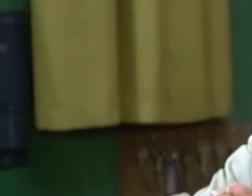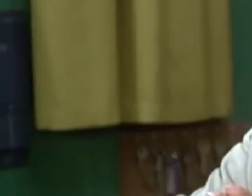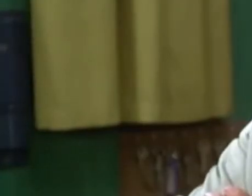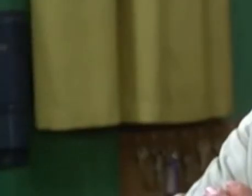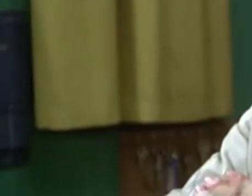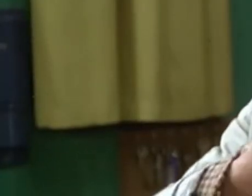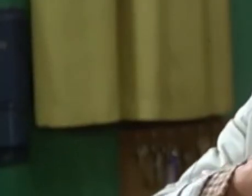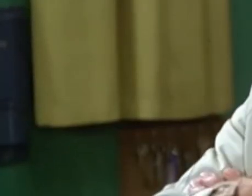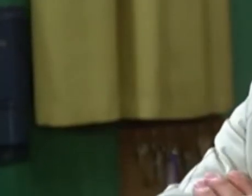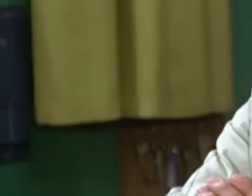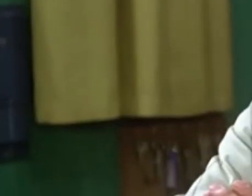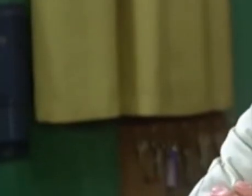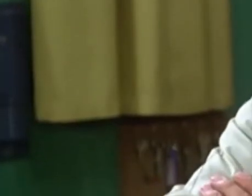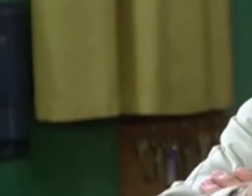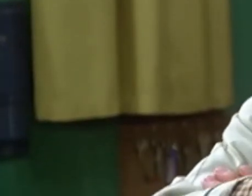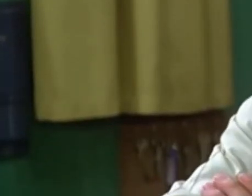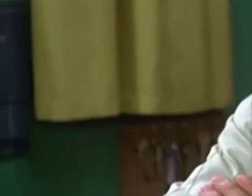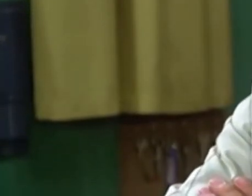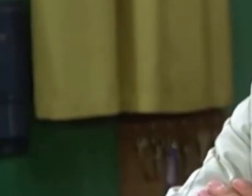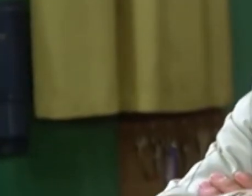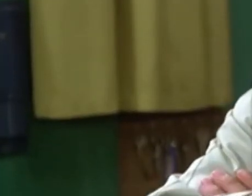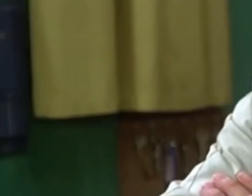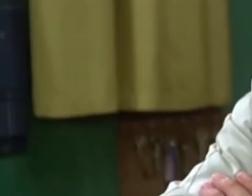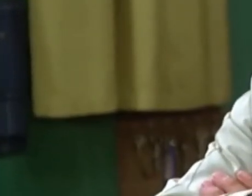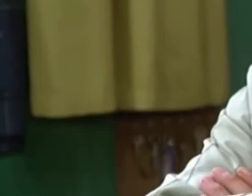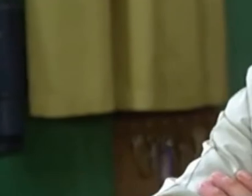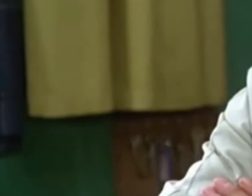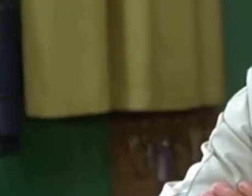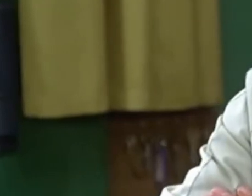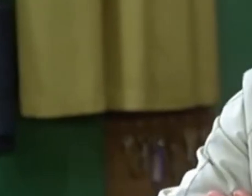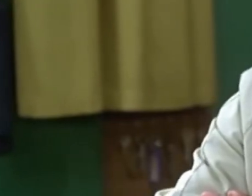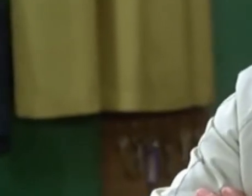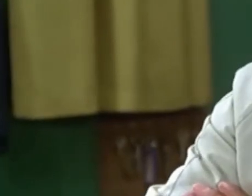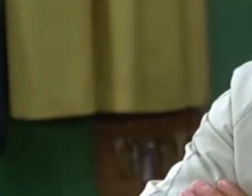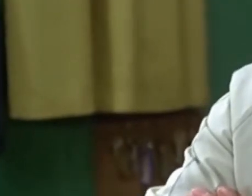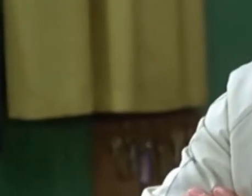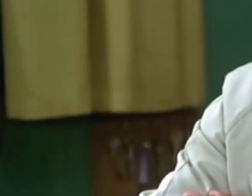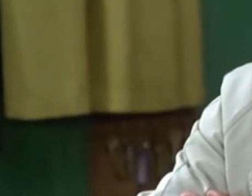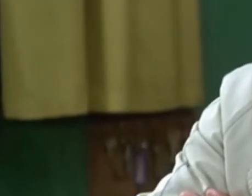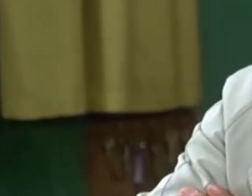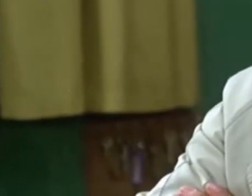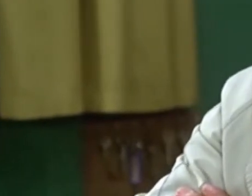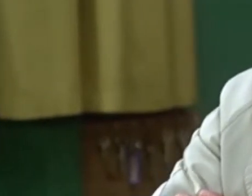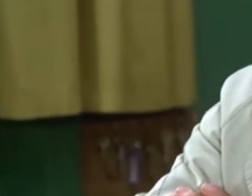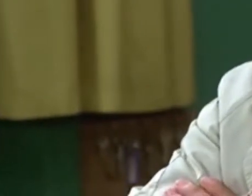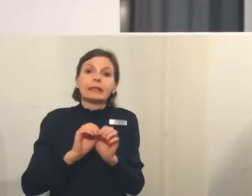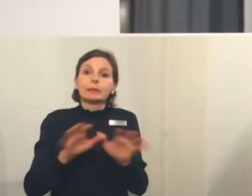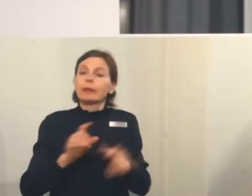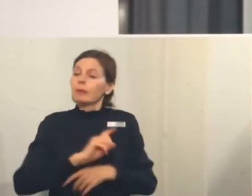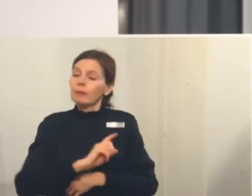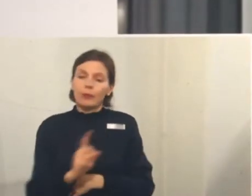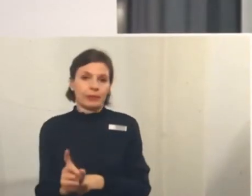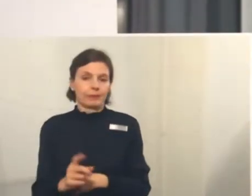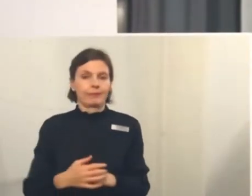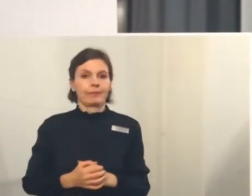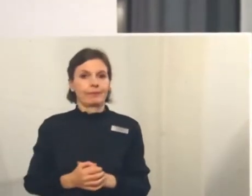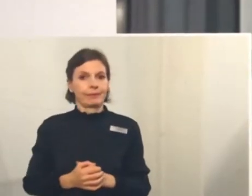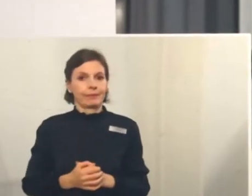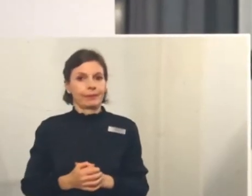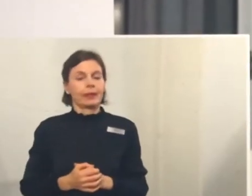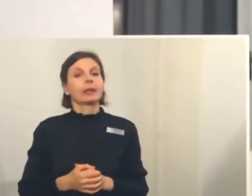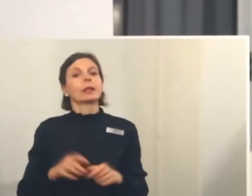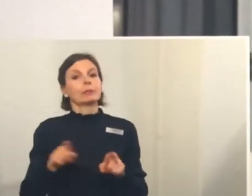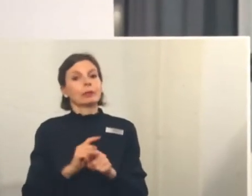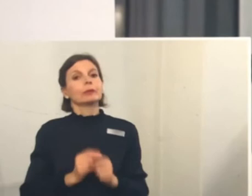Så. Forstår de, unge mand? Politikerne er nødt til at tage hensyn til vælgerne, befolkningen og den slags der. Det kræver